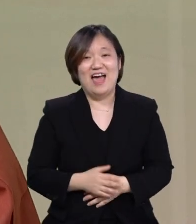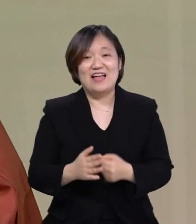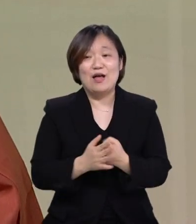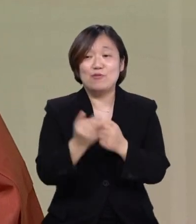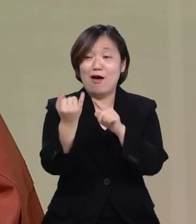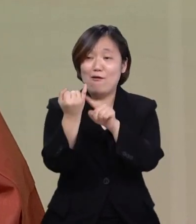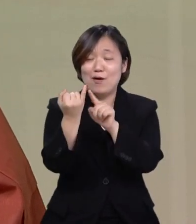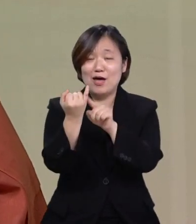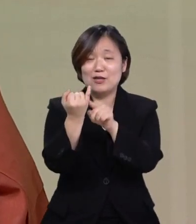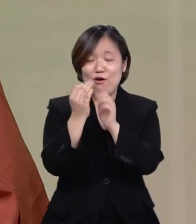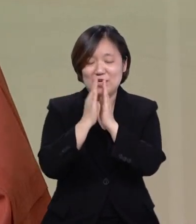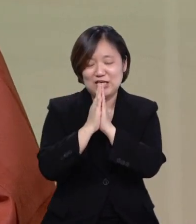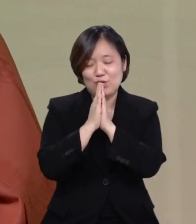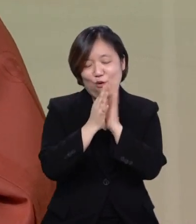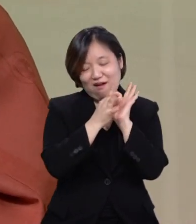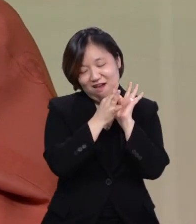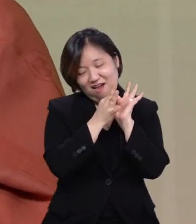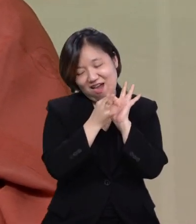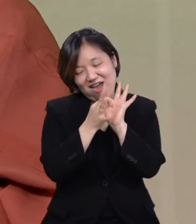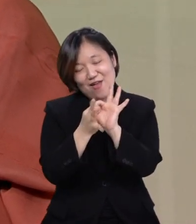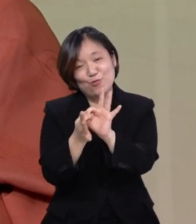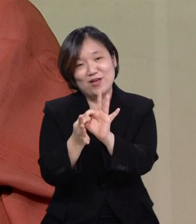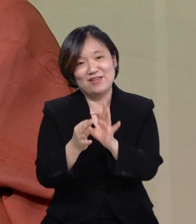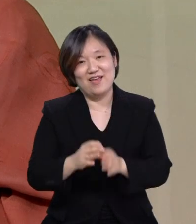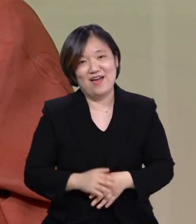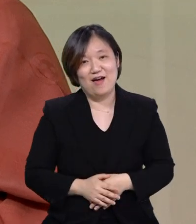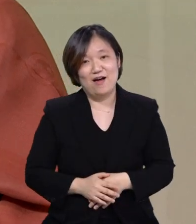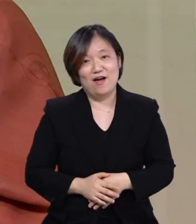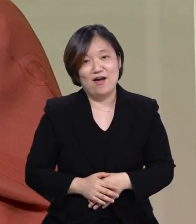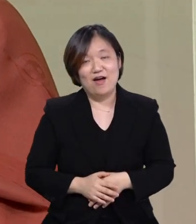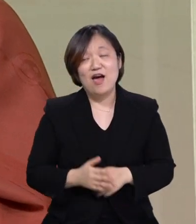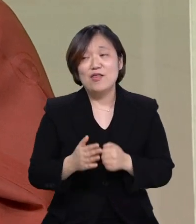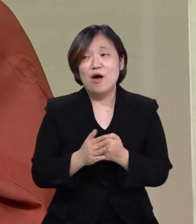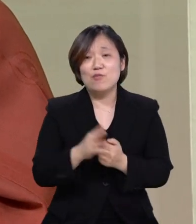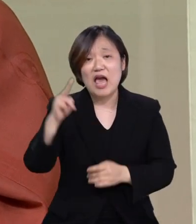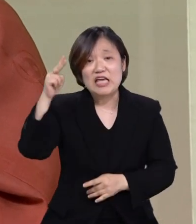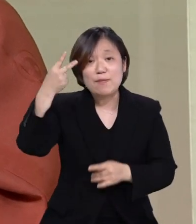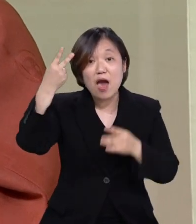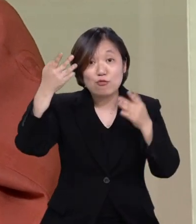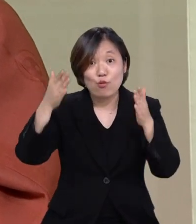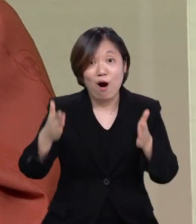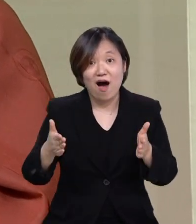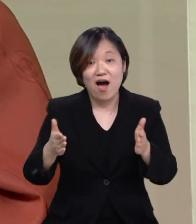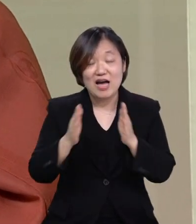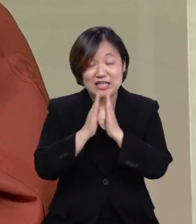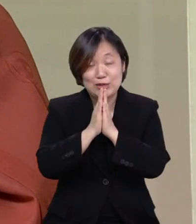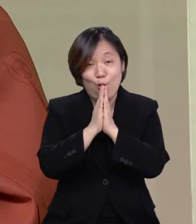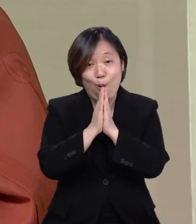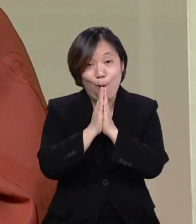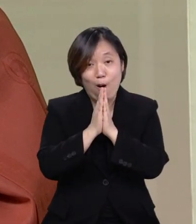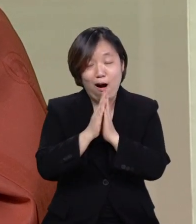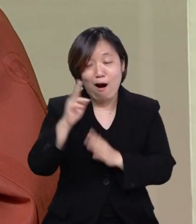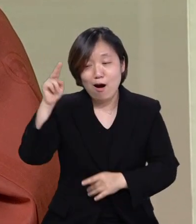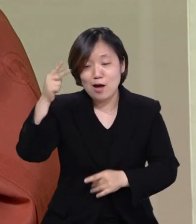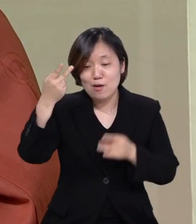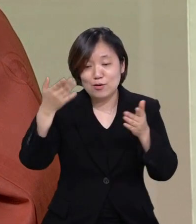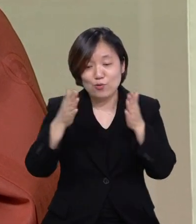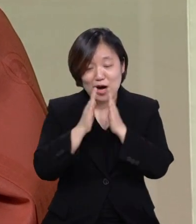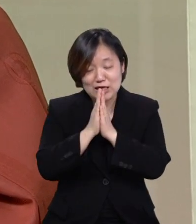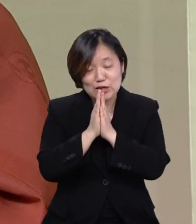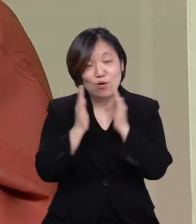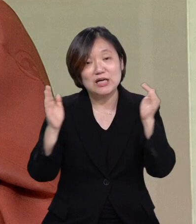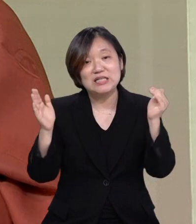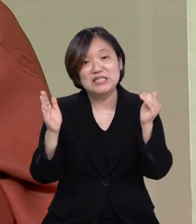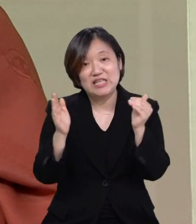기도를 했대요 계속 기도를 해서 200일 기도가 끝날 때쯤 200일 기도가 끝날